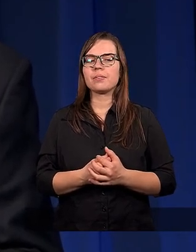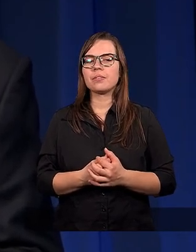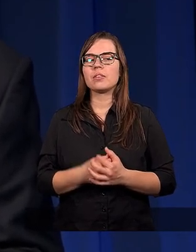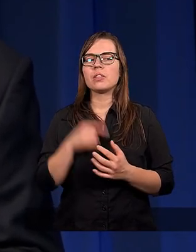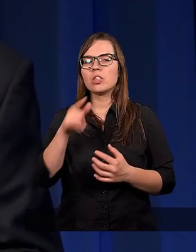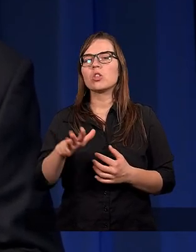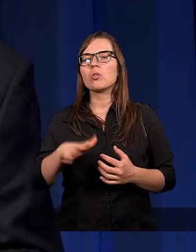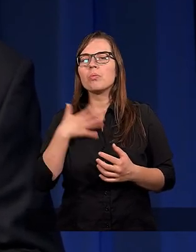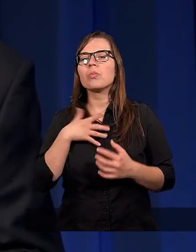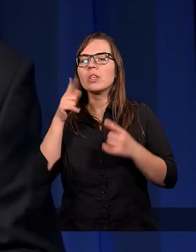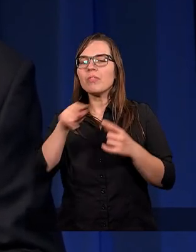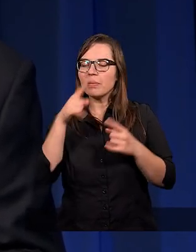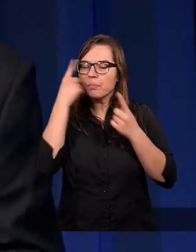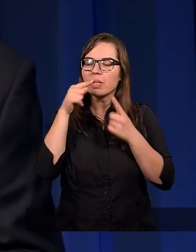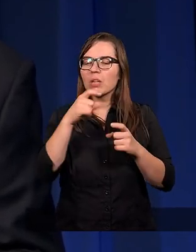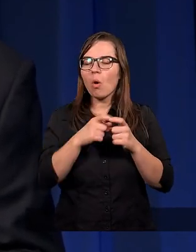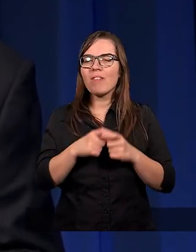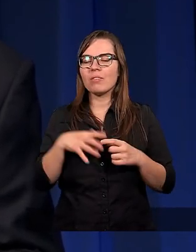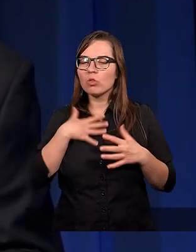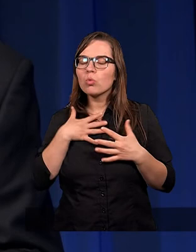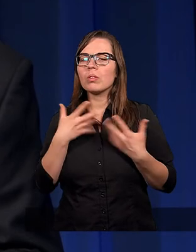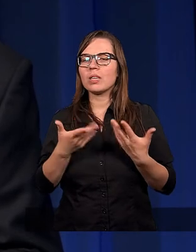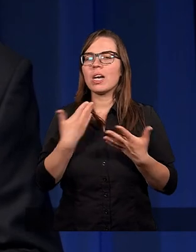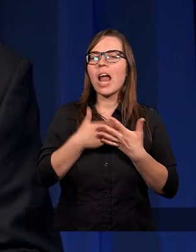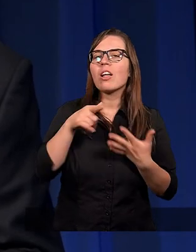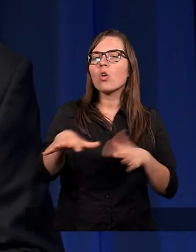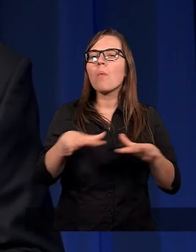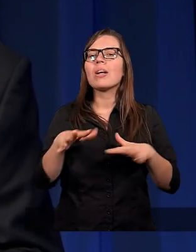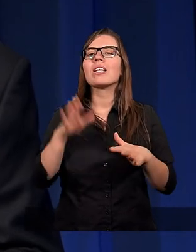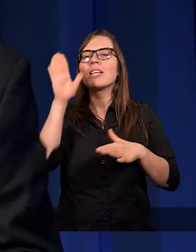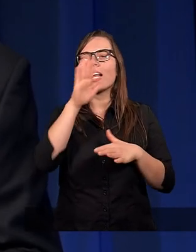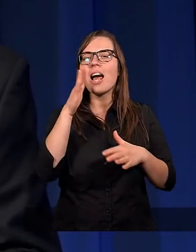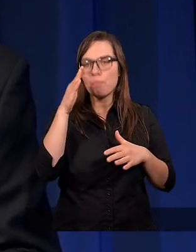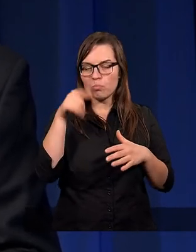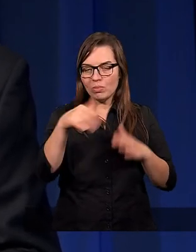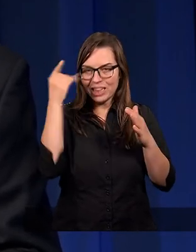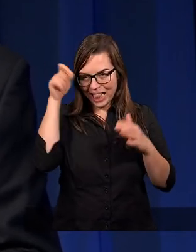Ale skoncentrujmy się na tych słowach. Dlaczego to miejsce nazywa się domem modlitwy?